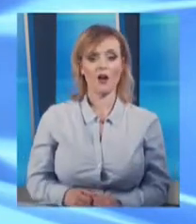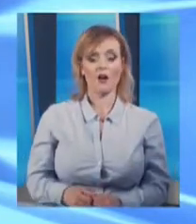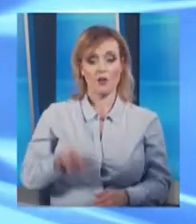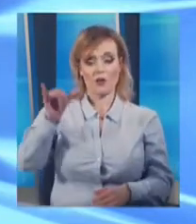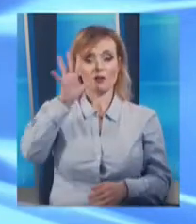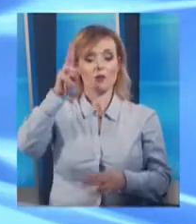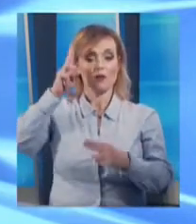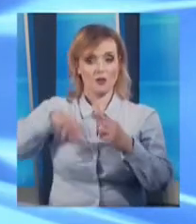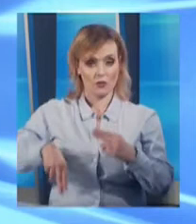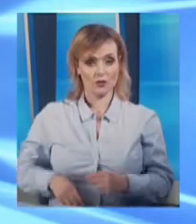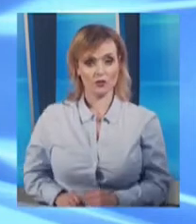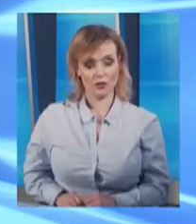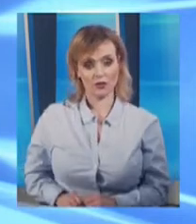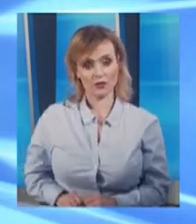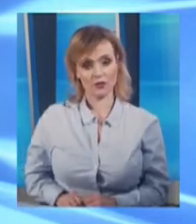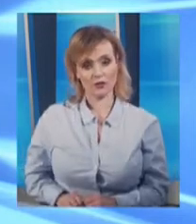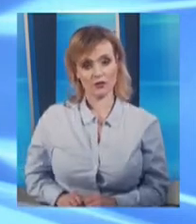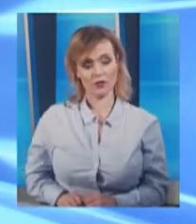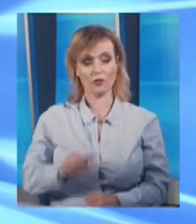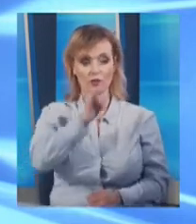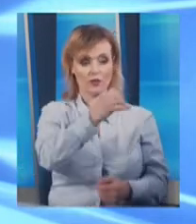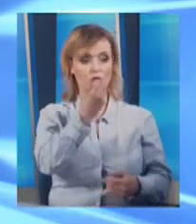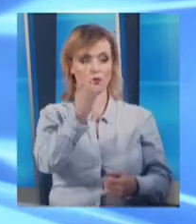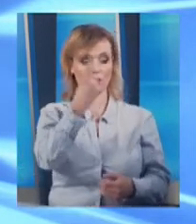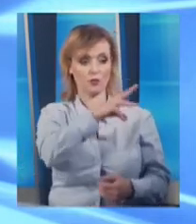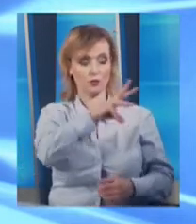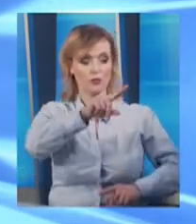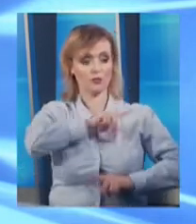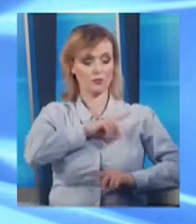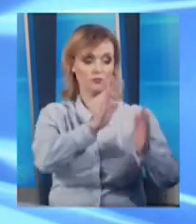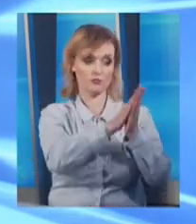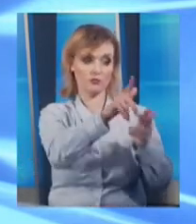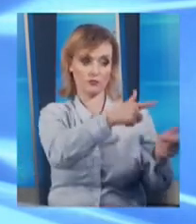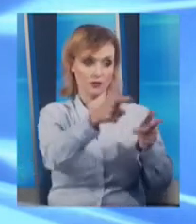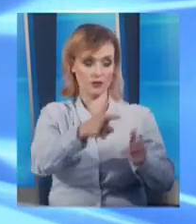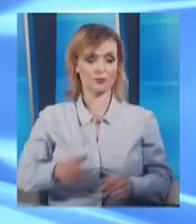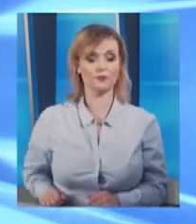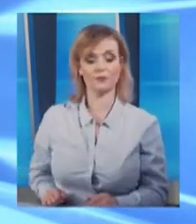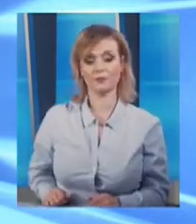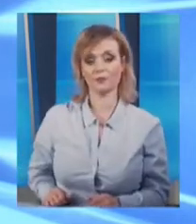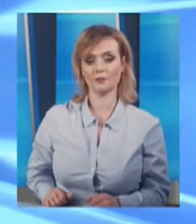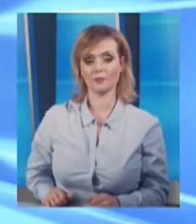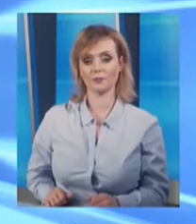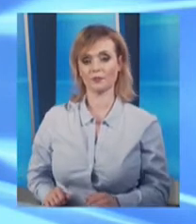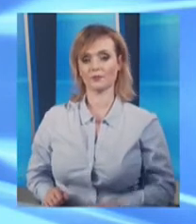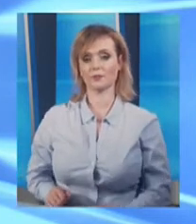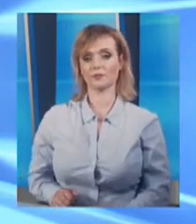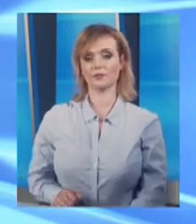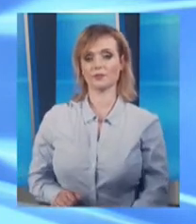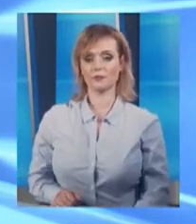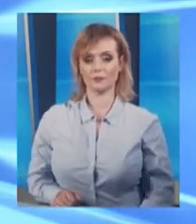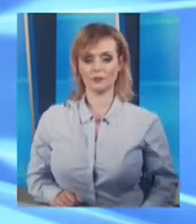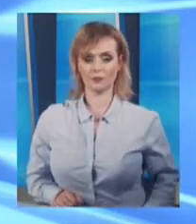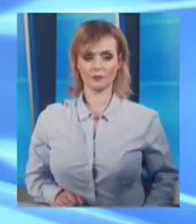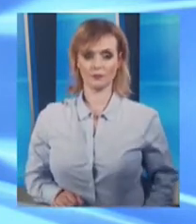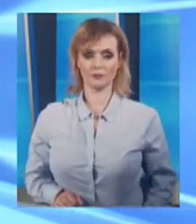scurs. Aveți la dispoziție și minutul de final, așa că vă rog să vă pregătiți. Acum mergem la domnul Năstase cu aceeași întrebare